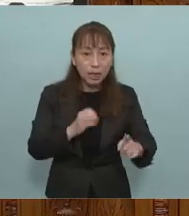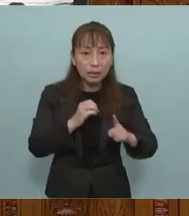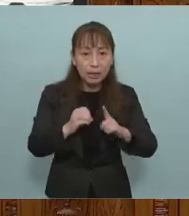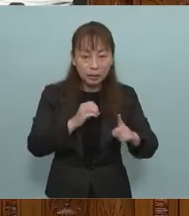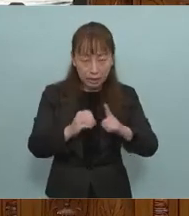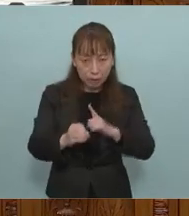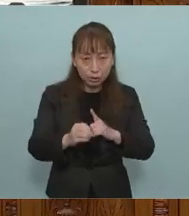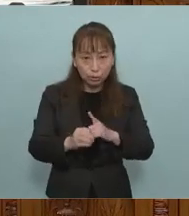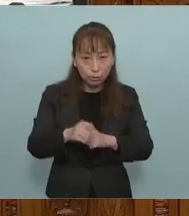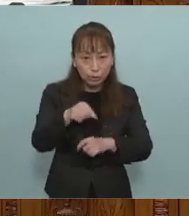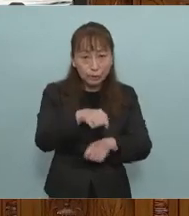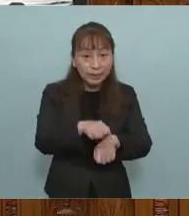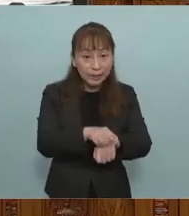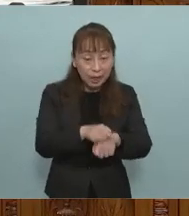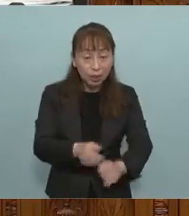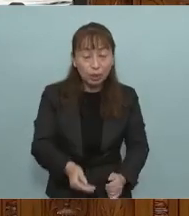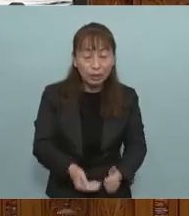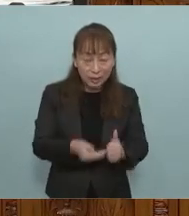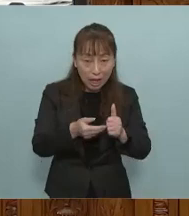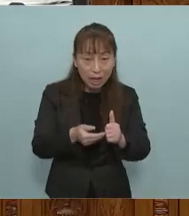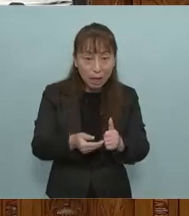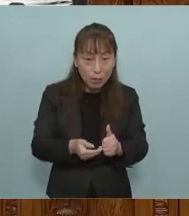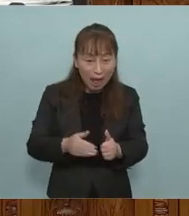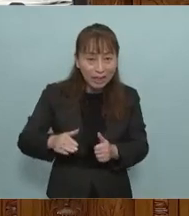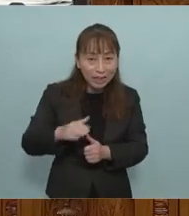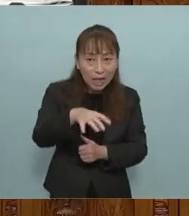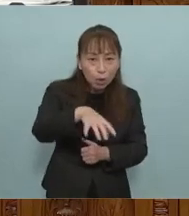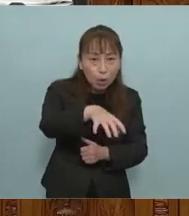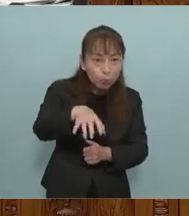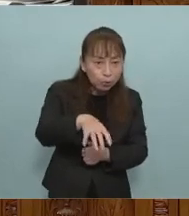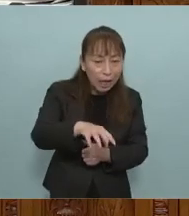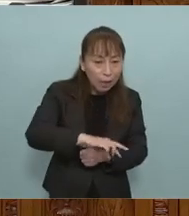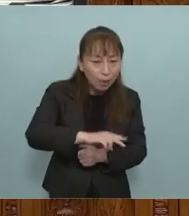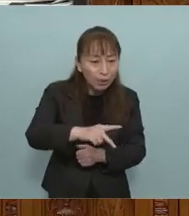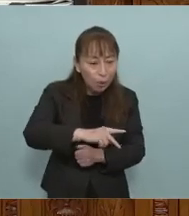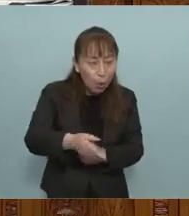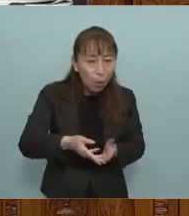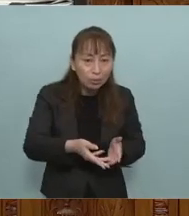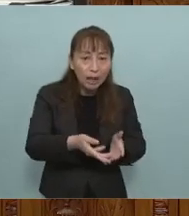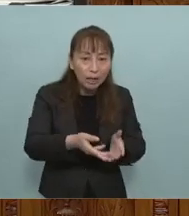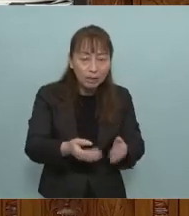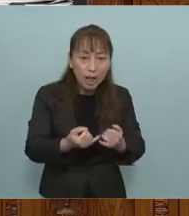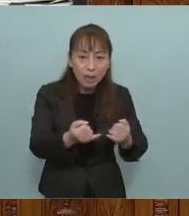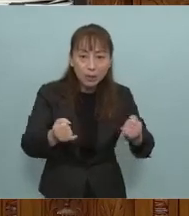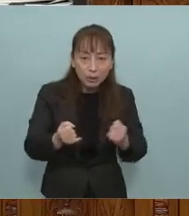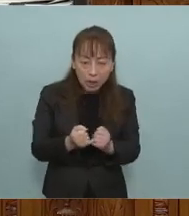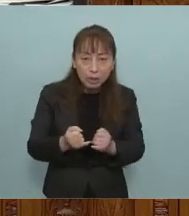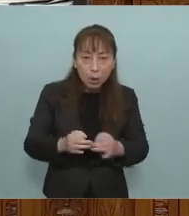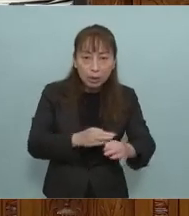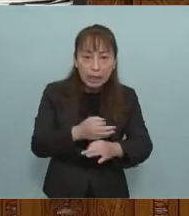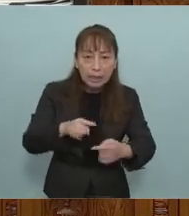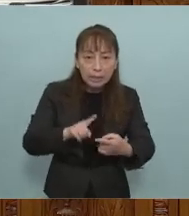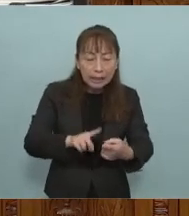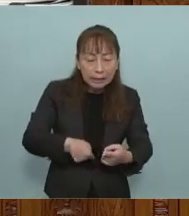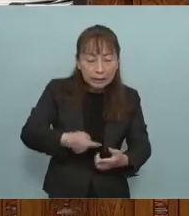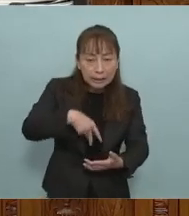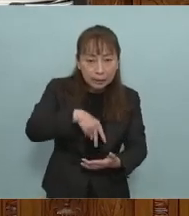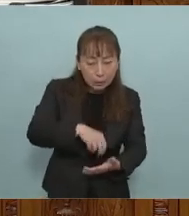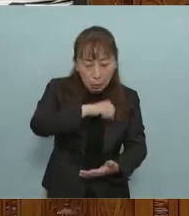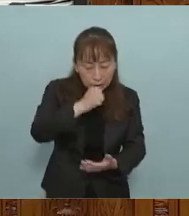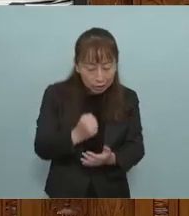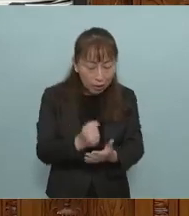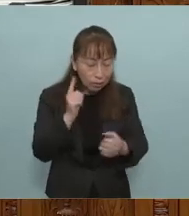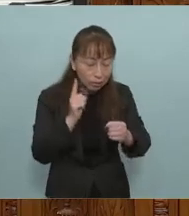育成は、成長分野への移動を促し、女性の経済的自立を実現する観点